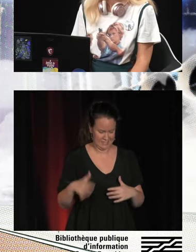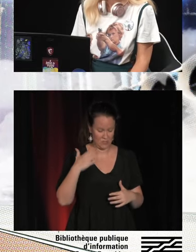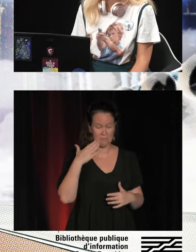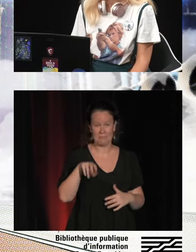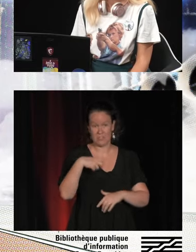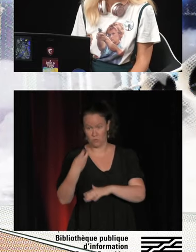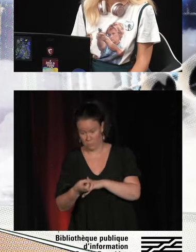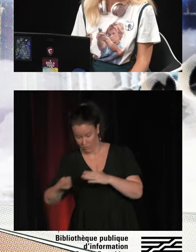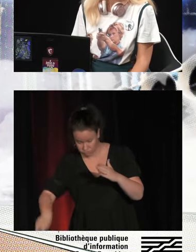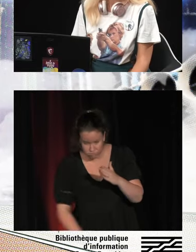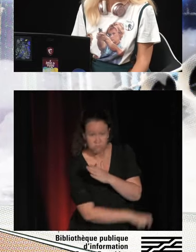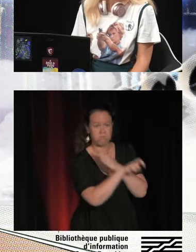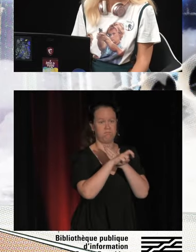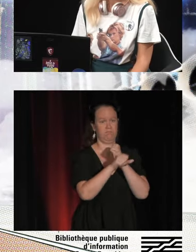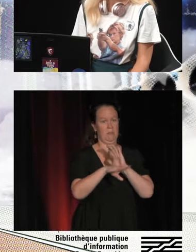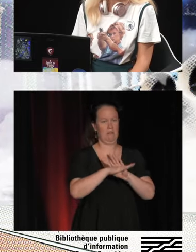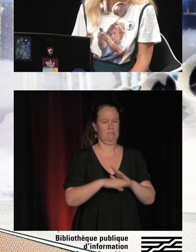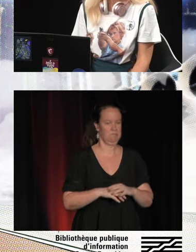tour.